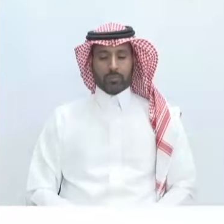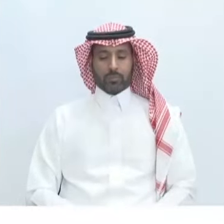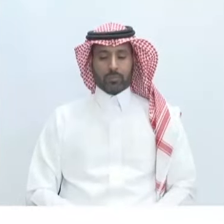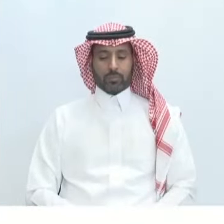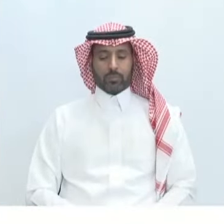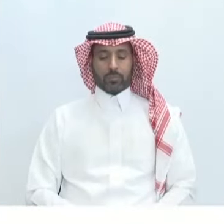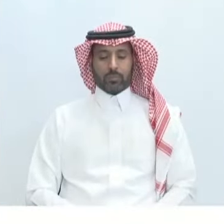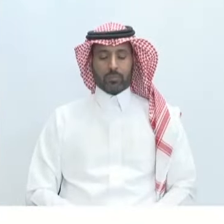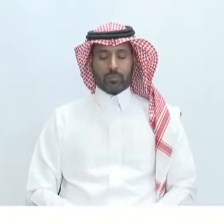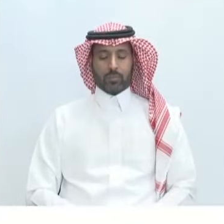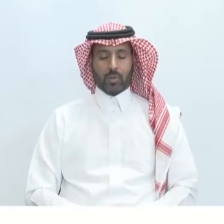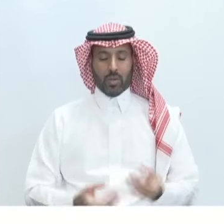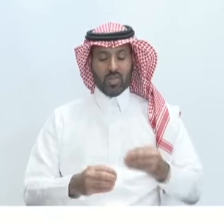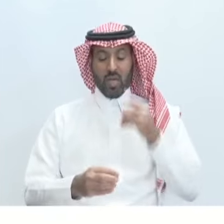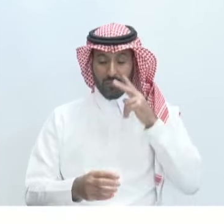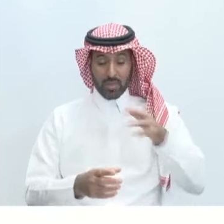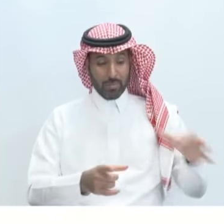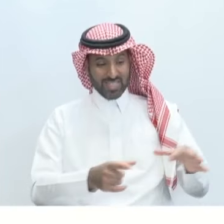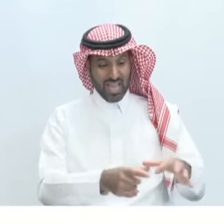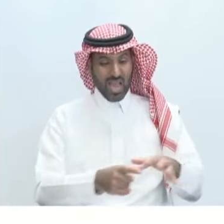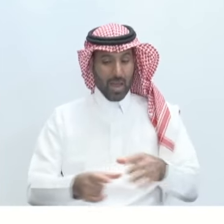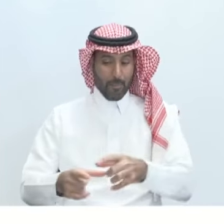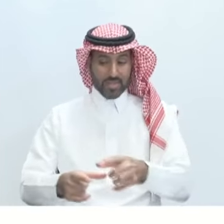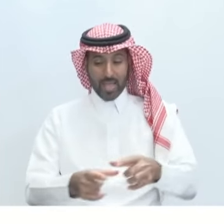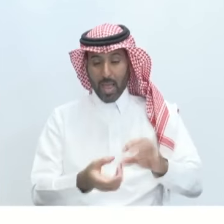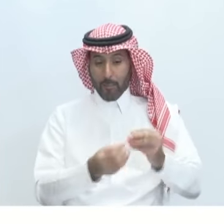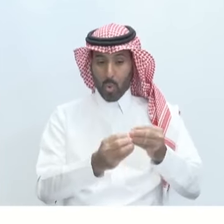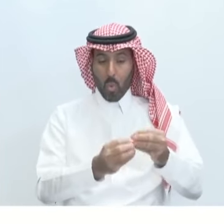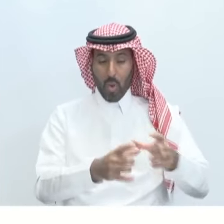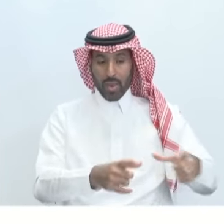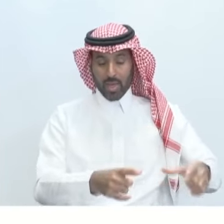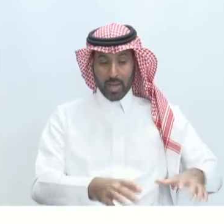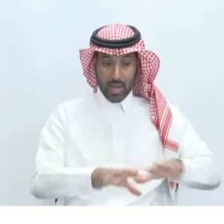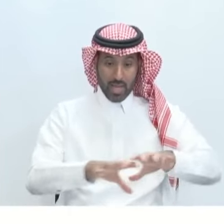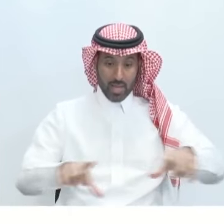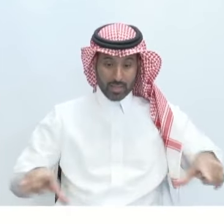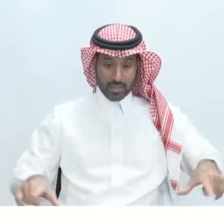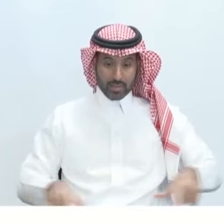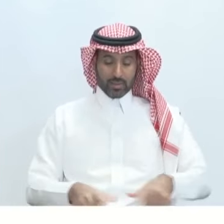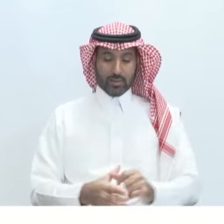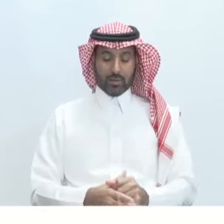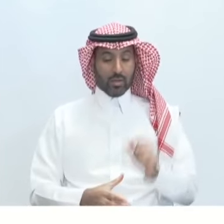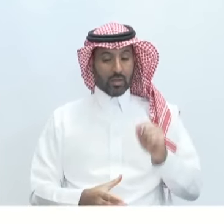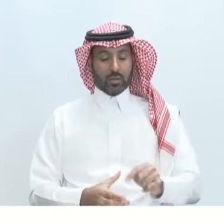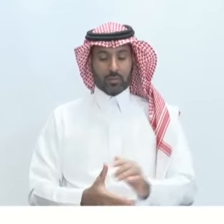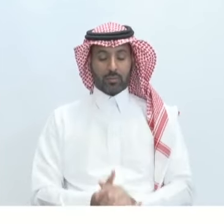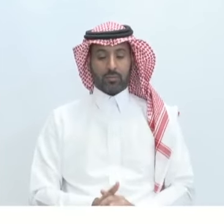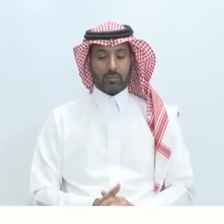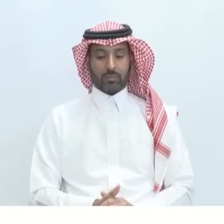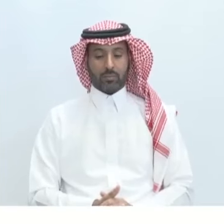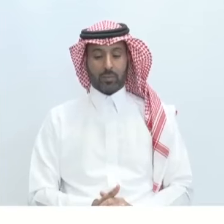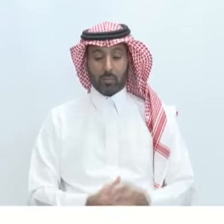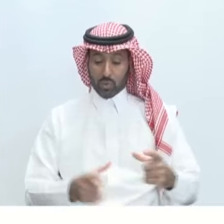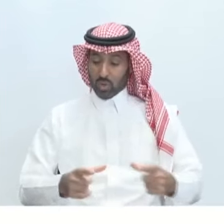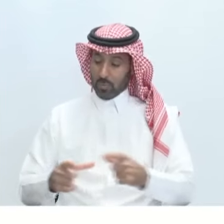الالوان التط طق العملي لاضافه مساحه ملونه ننقر على رمز